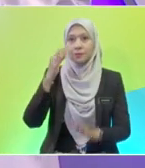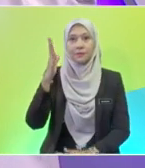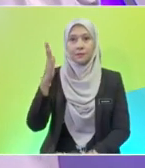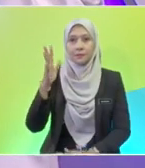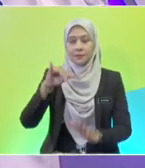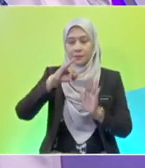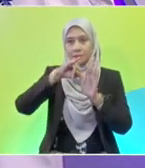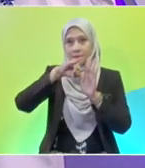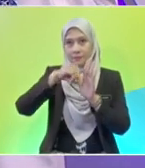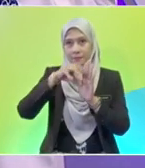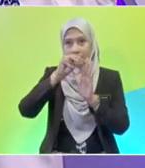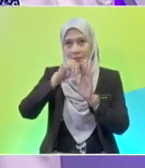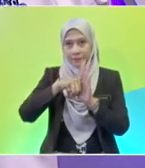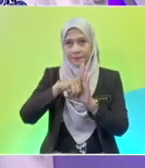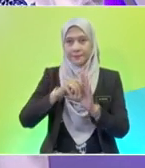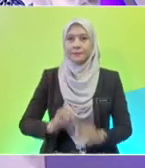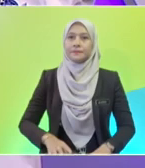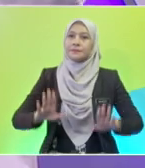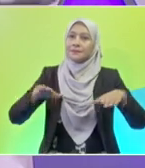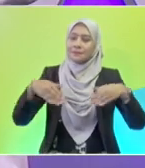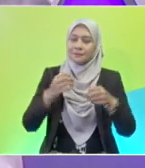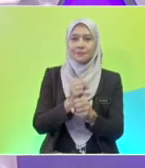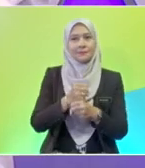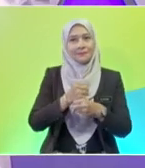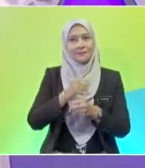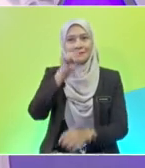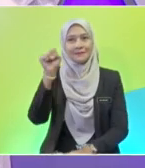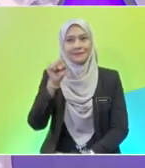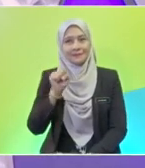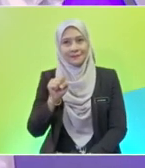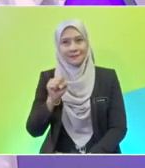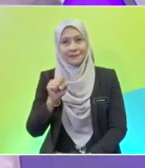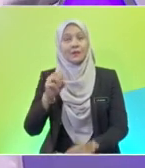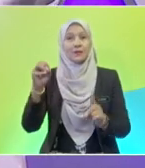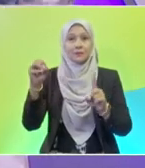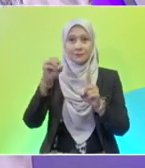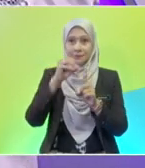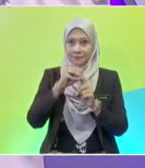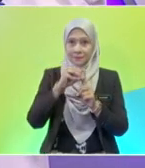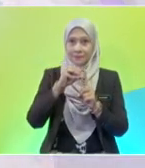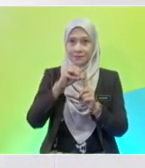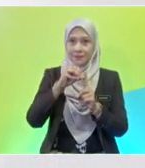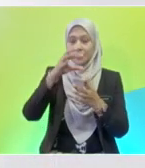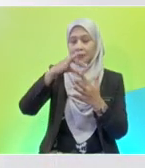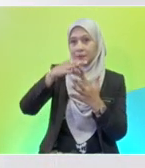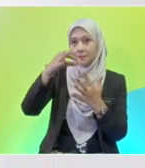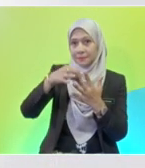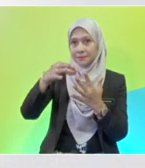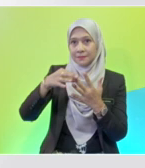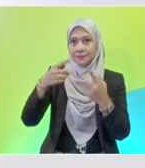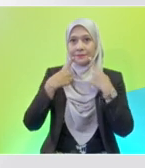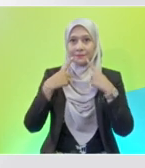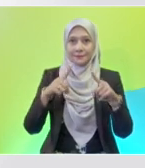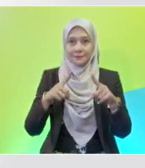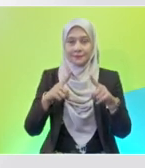mana bentuk soal dan itu Irfan bentuk soalnya objektif kayak bila kita sebuah objektif ini ada dua jenis